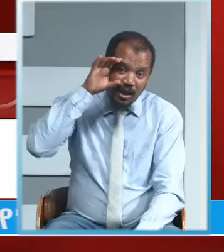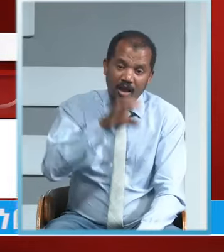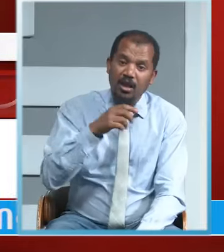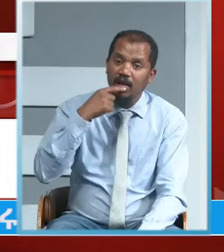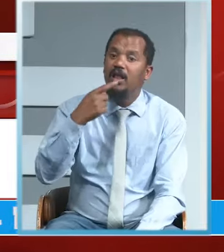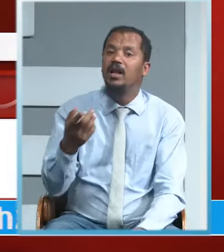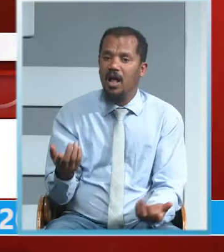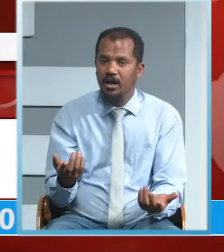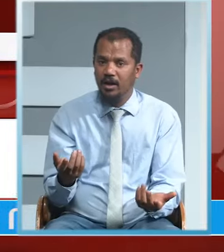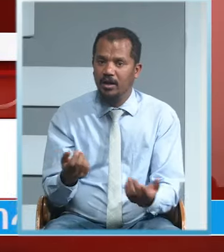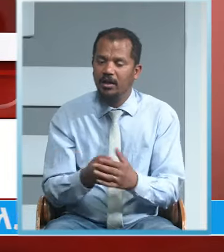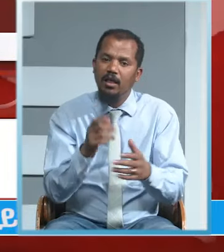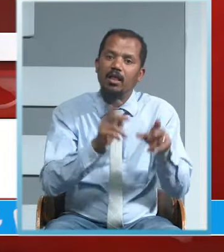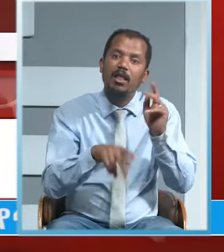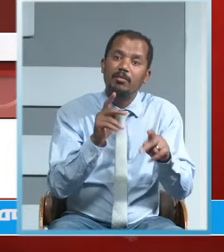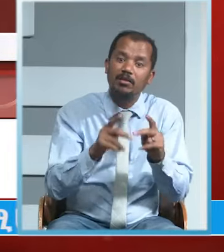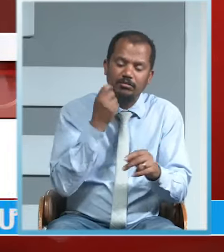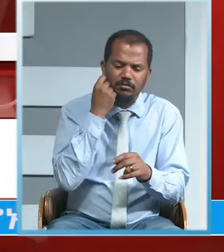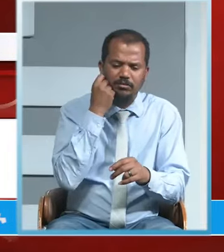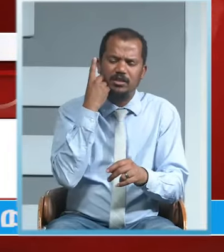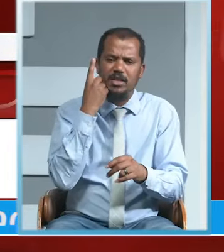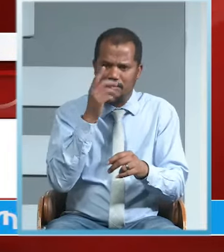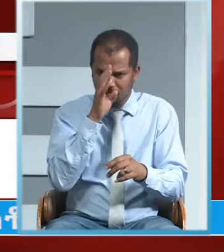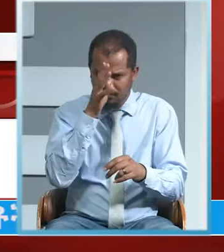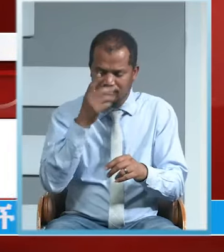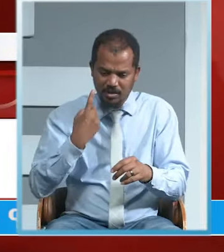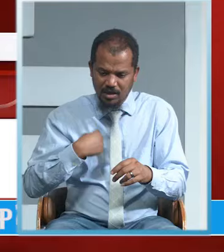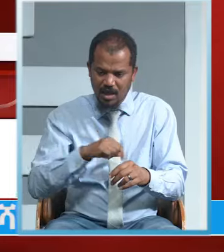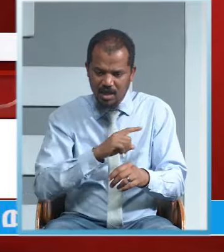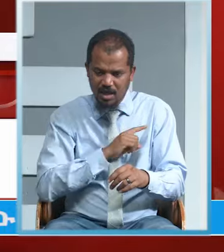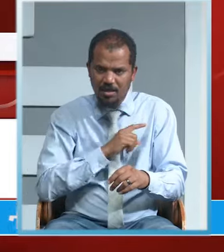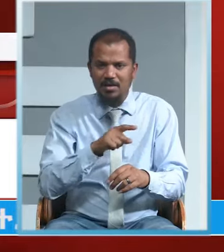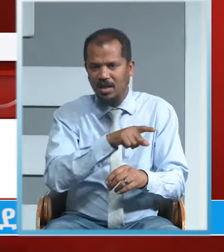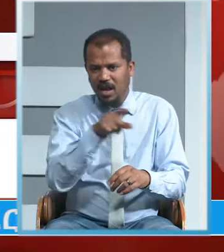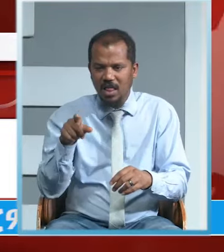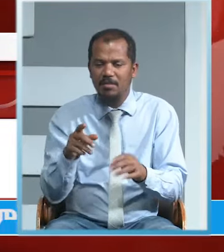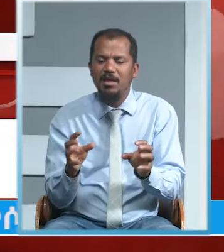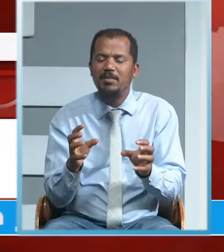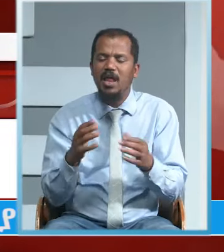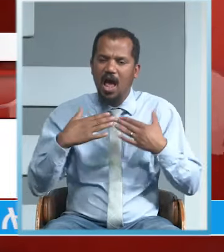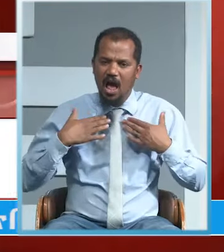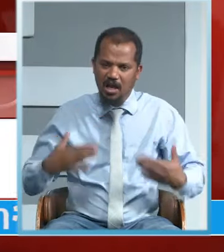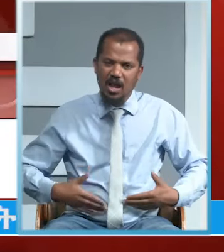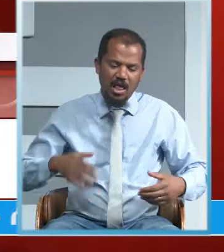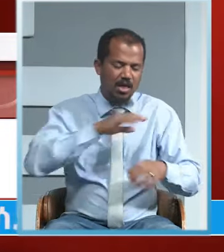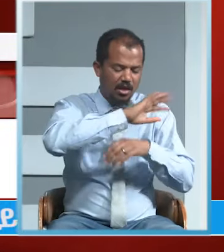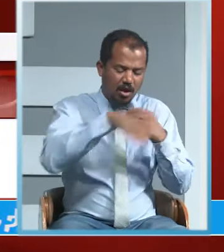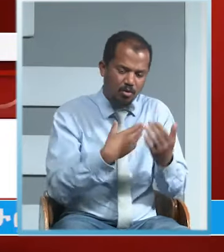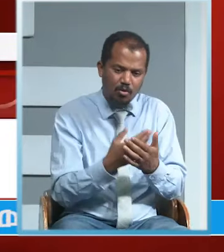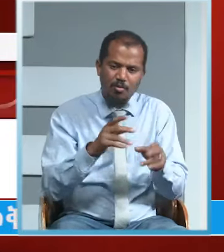ነው። ነገር ግን ህብረተሰቡ ላይ ግንዛቤ መፍጠሩ ከእኛም ከእናንተም ከሚዲያ አካላትም ከሁሉ